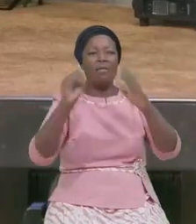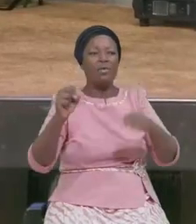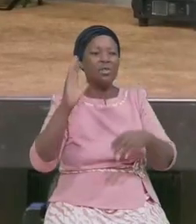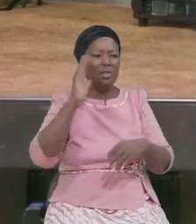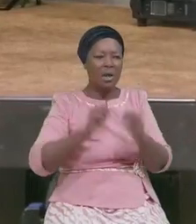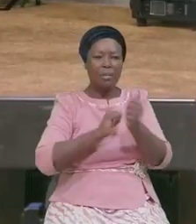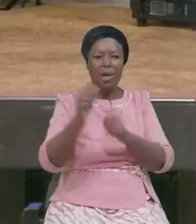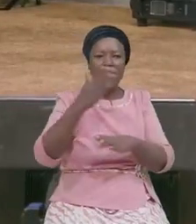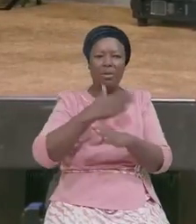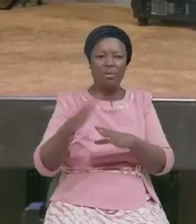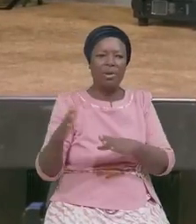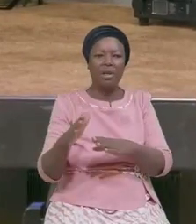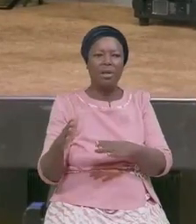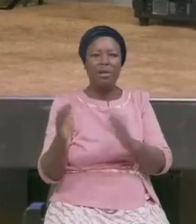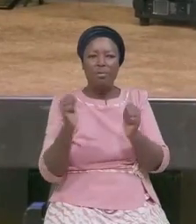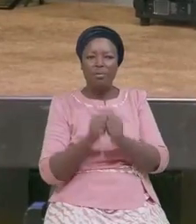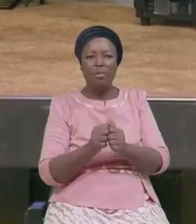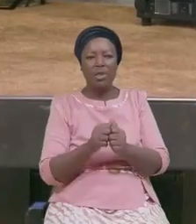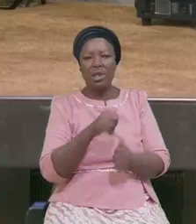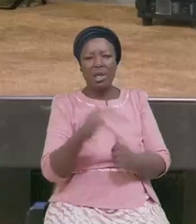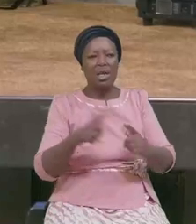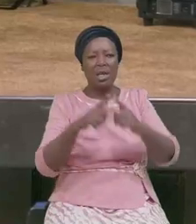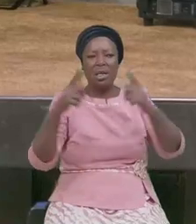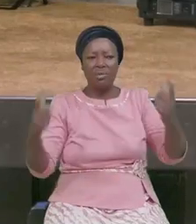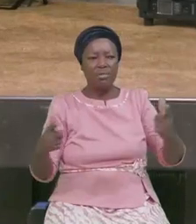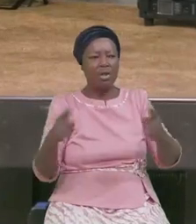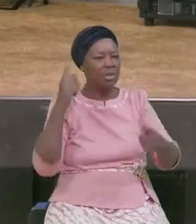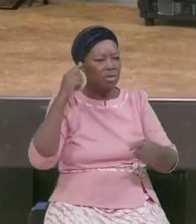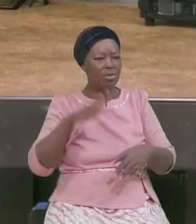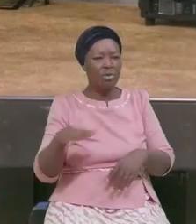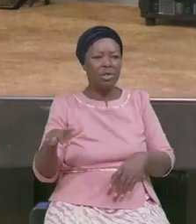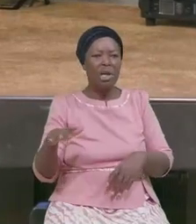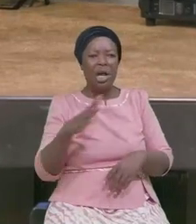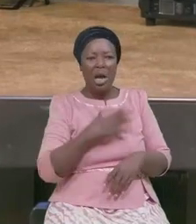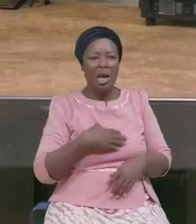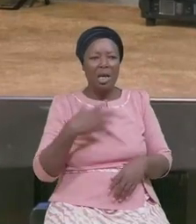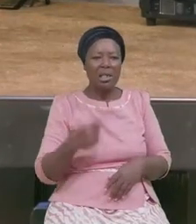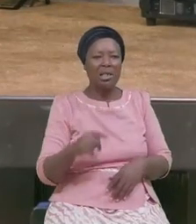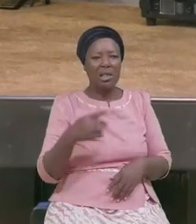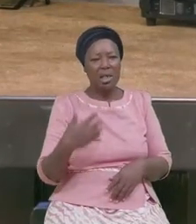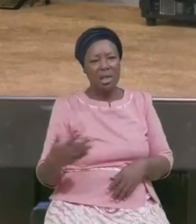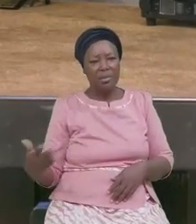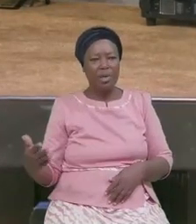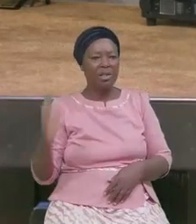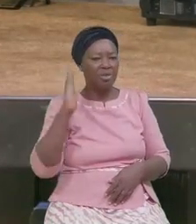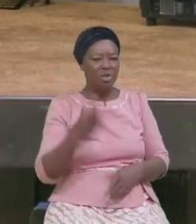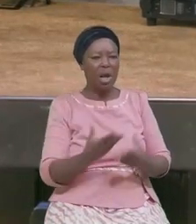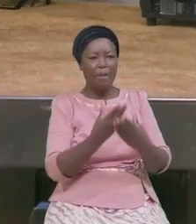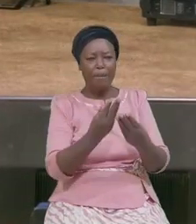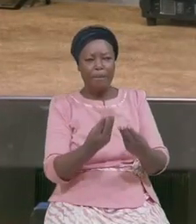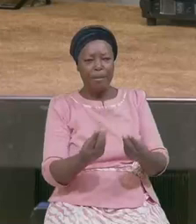avec un fracas, avec un grand bruit. les éléments embrasés